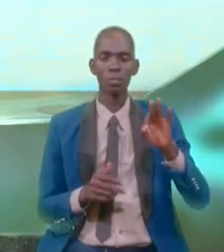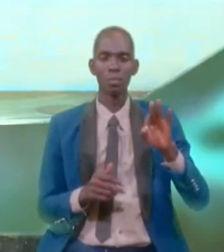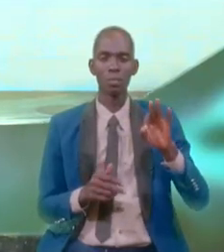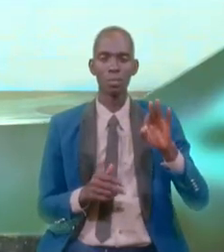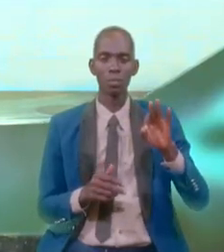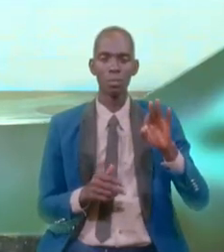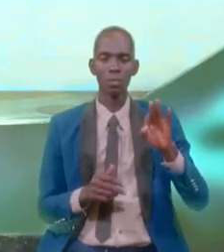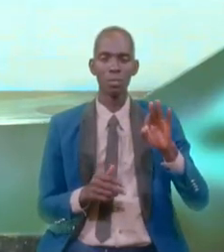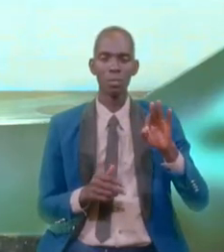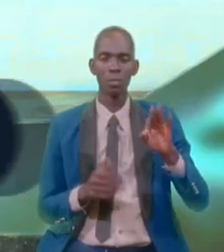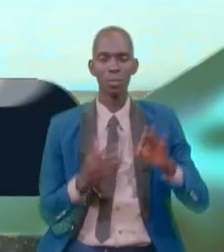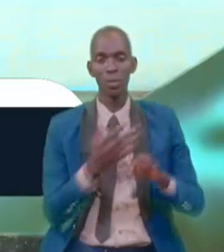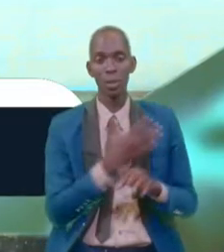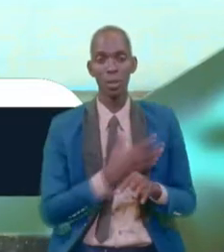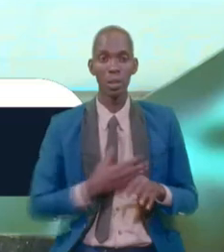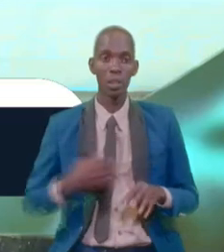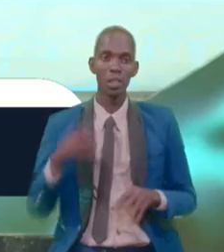verset 39.